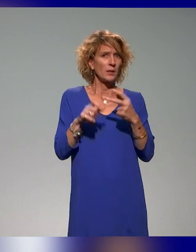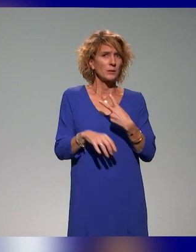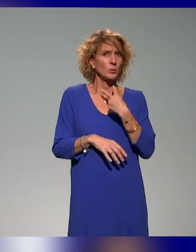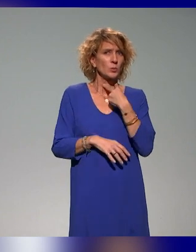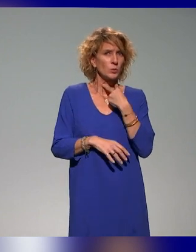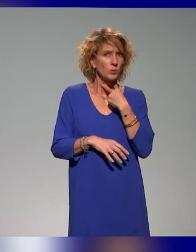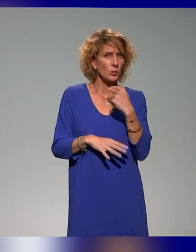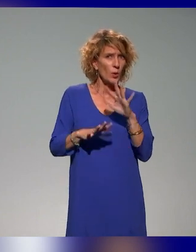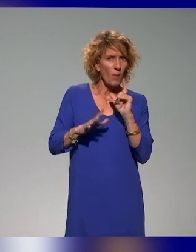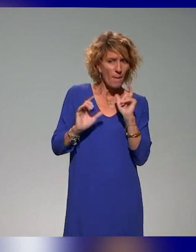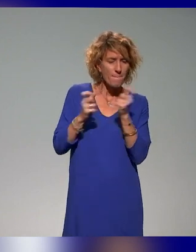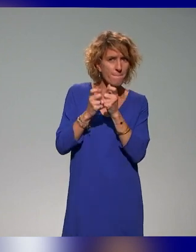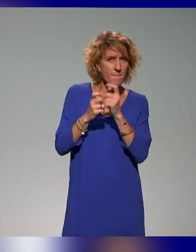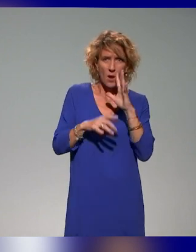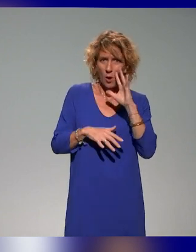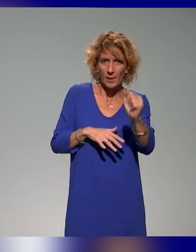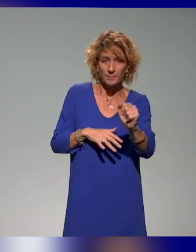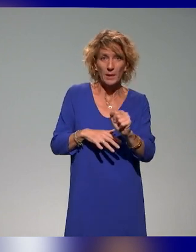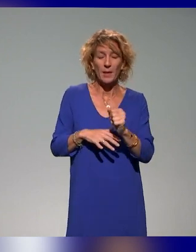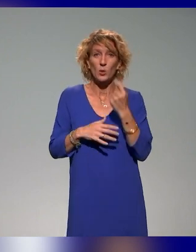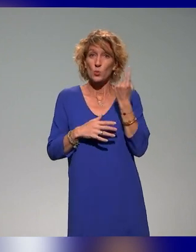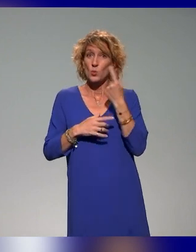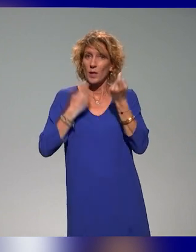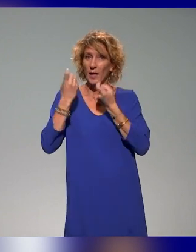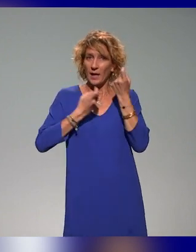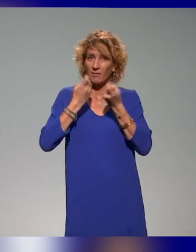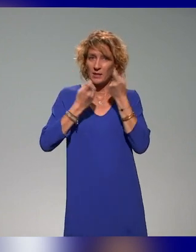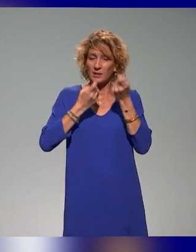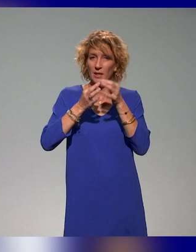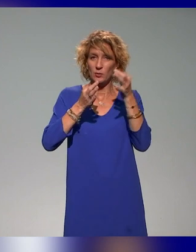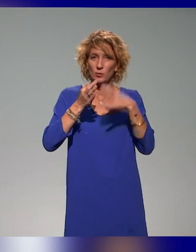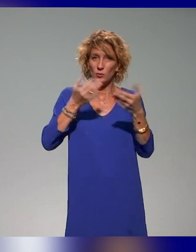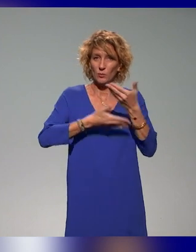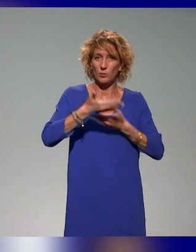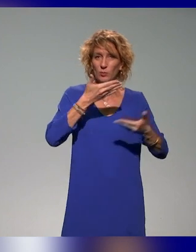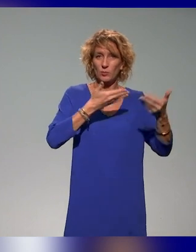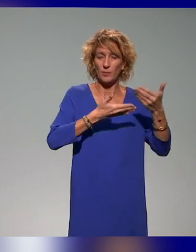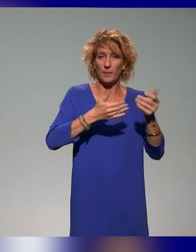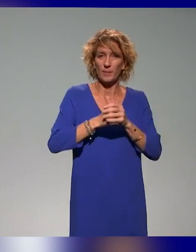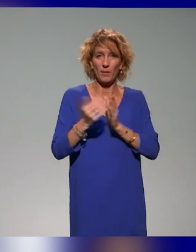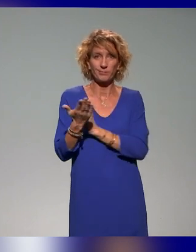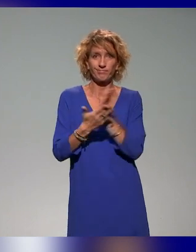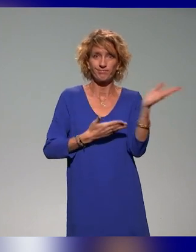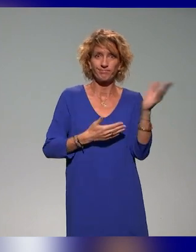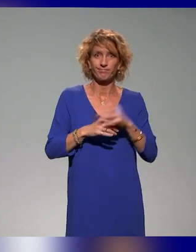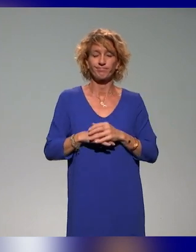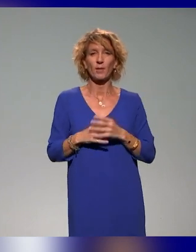toujours penser à une alternative à celui-ci. Notamment, lorsqu'on va concevoir une activité pour